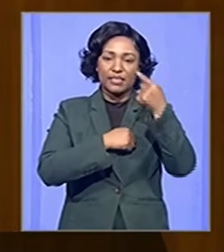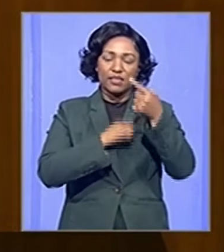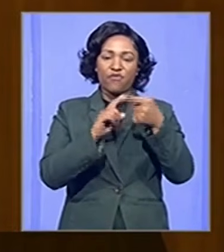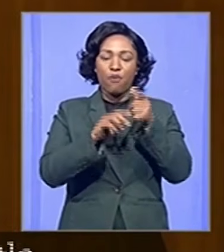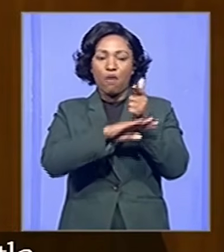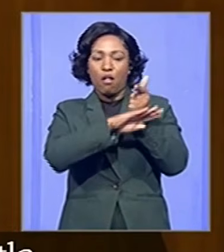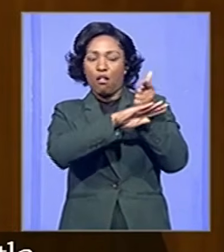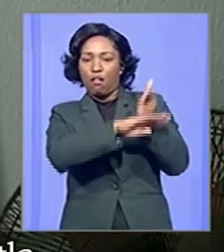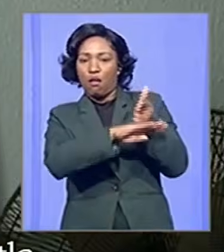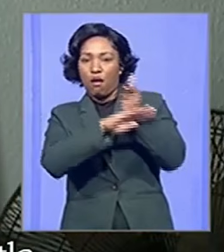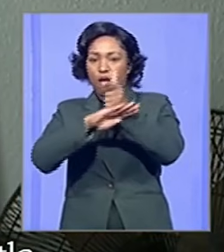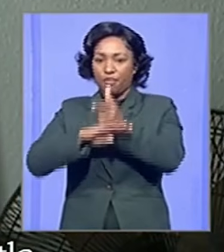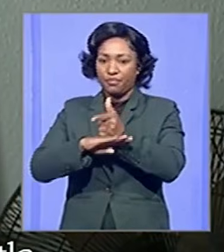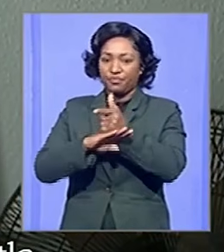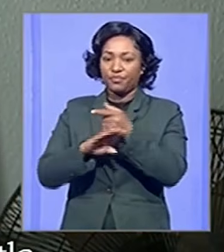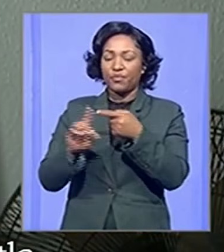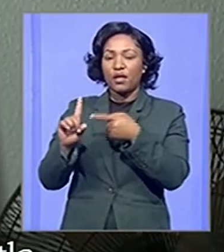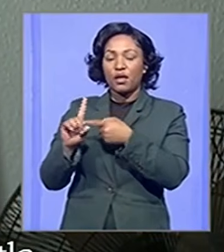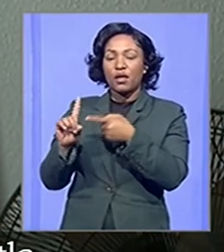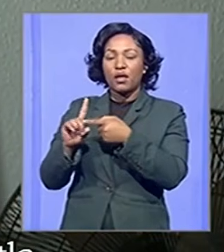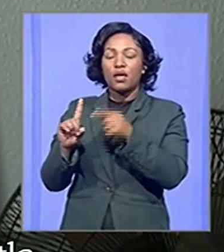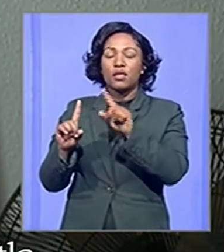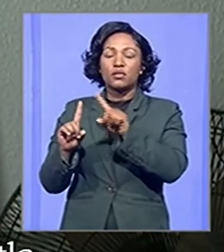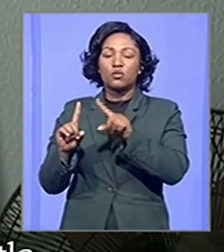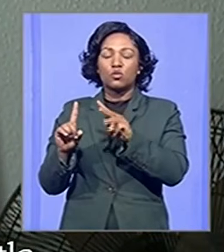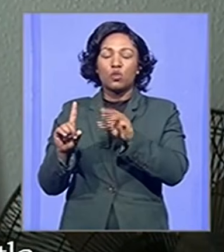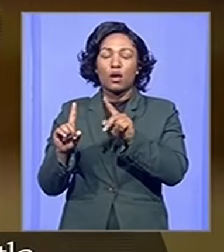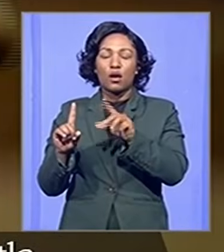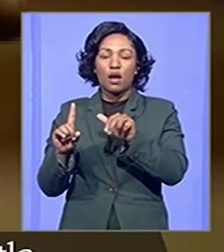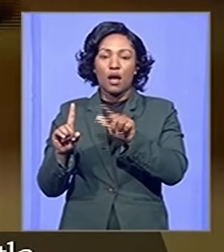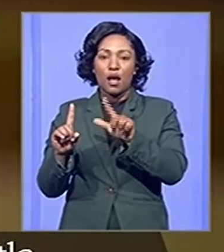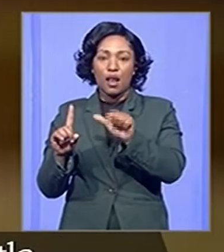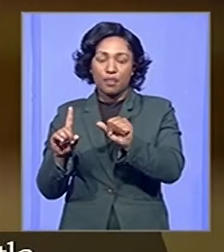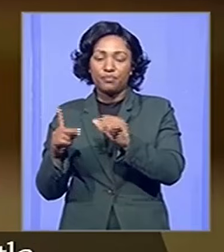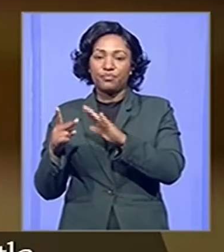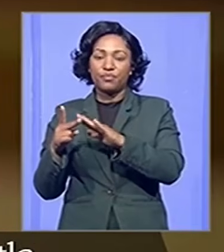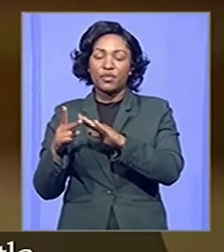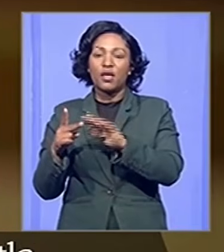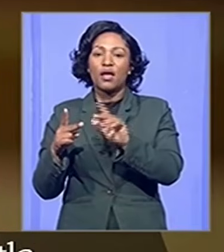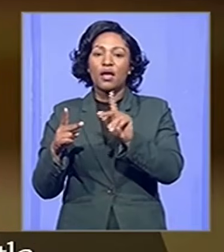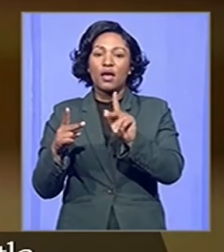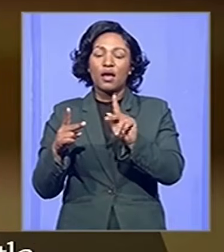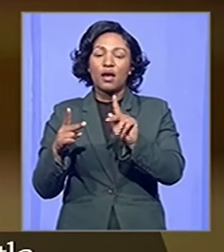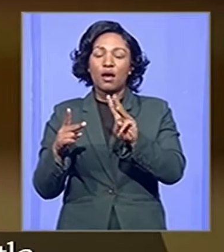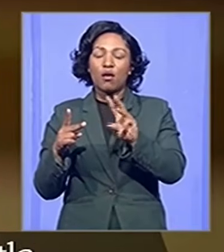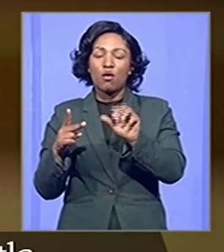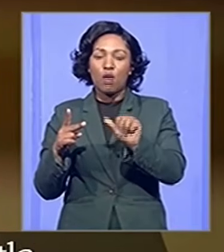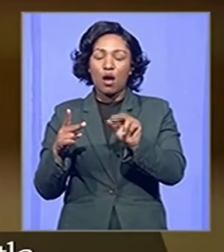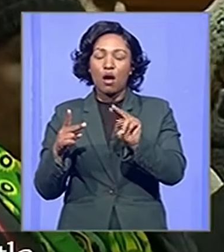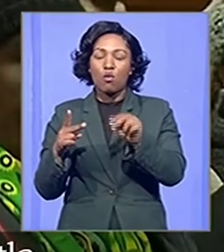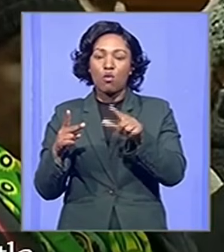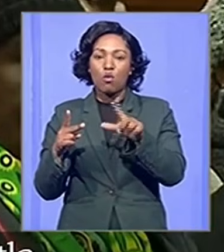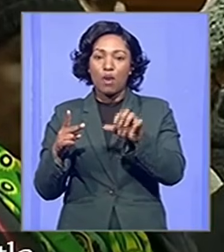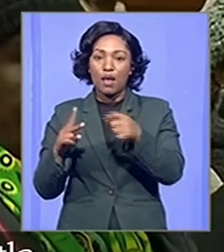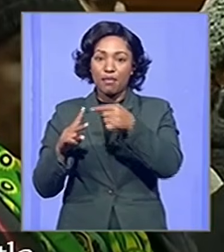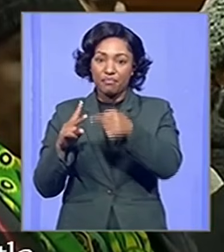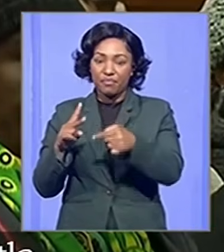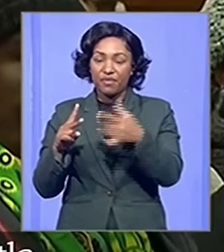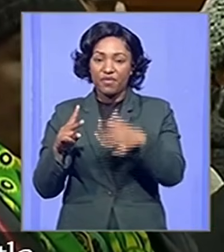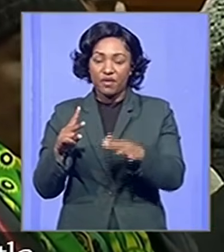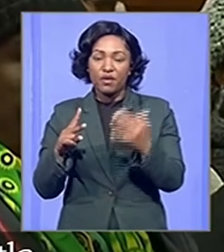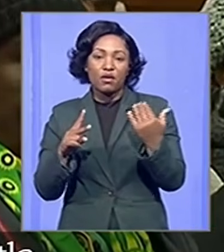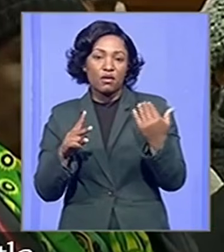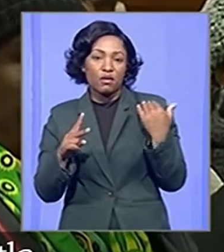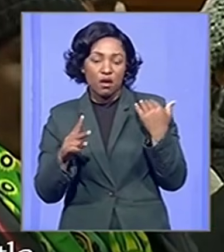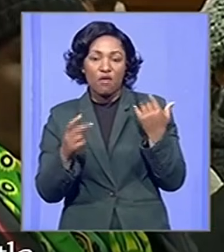lesole o qoswa ka ho thunya a sekgai ha moqosuwa wa bobedi e leng Kangumbe ya ntseng a le ditlamong e ne e le mokganni wa koloi nakong